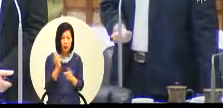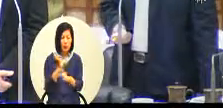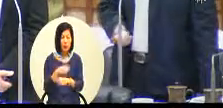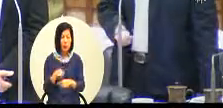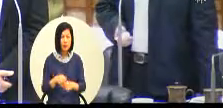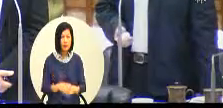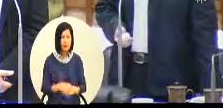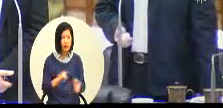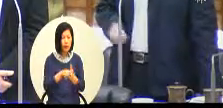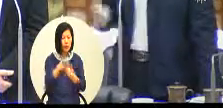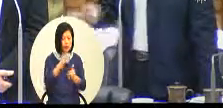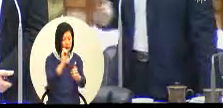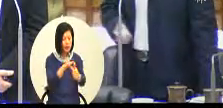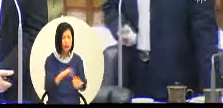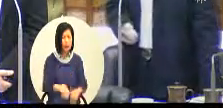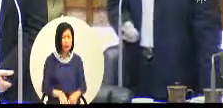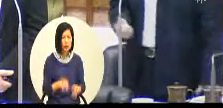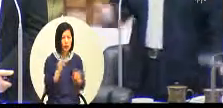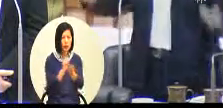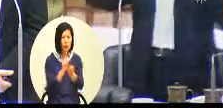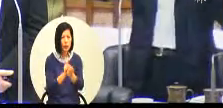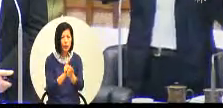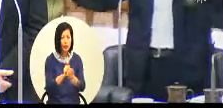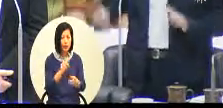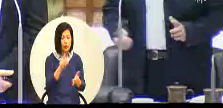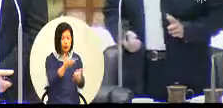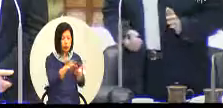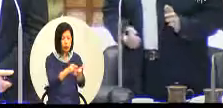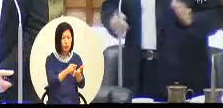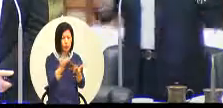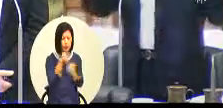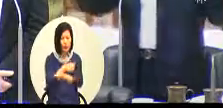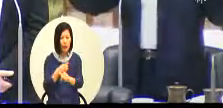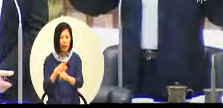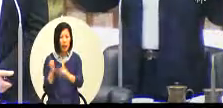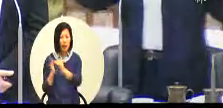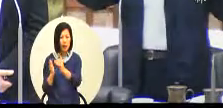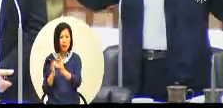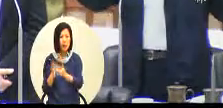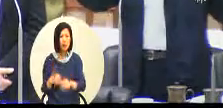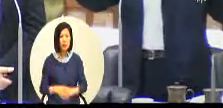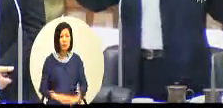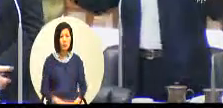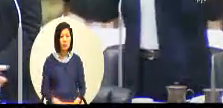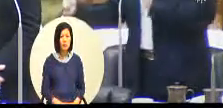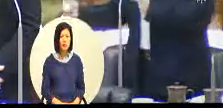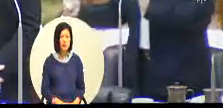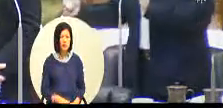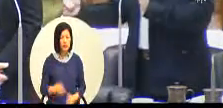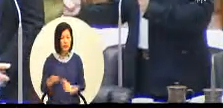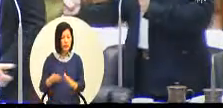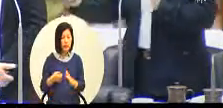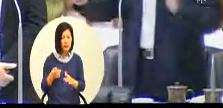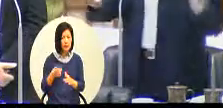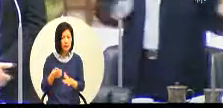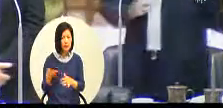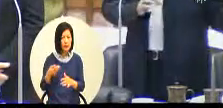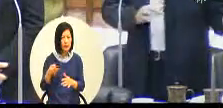长，我直接了断讲，对以住代户，把这个部分做一个引进这个我